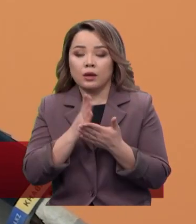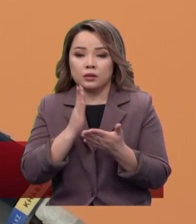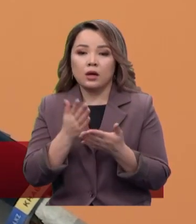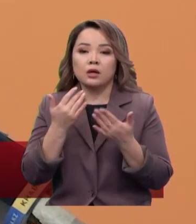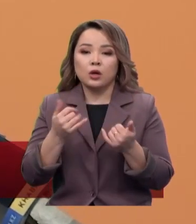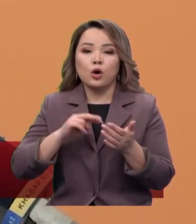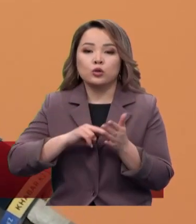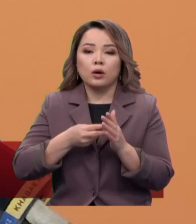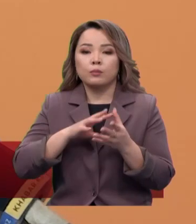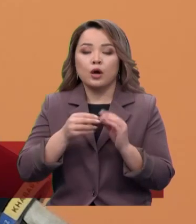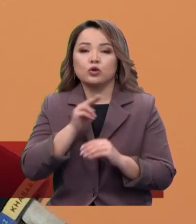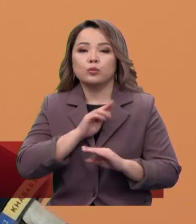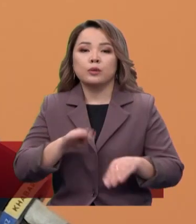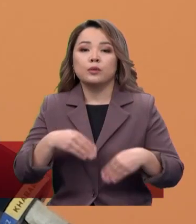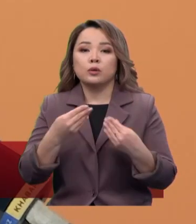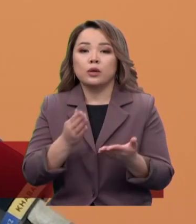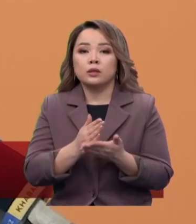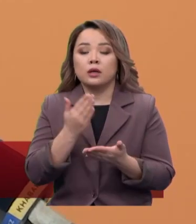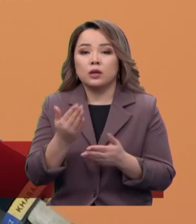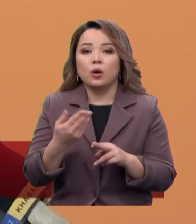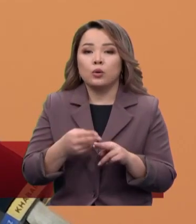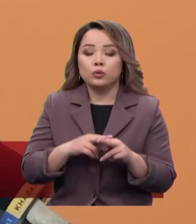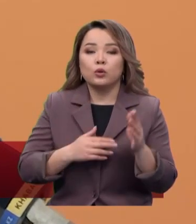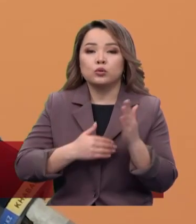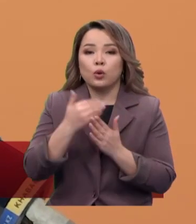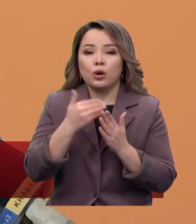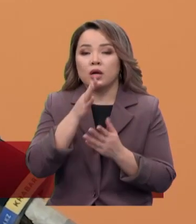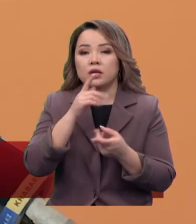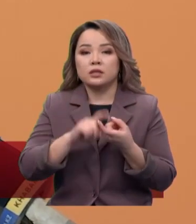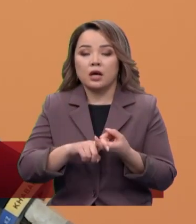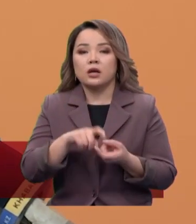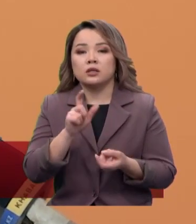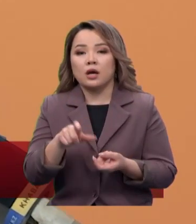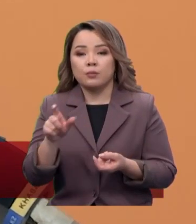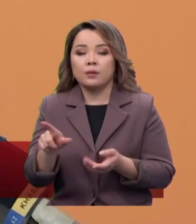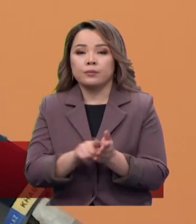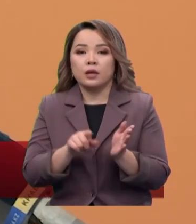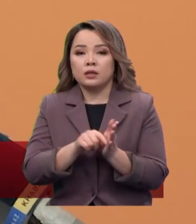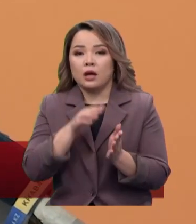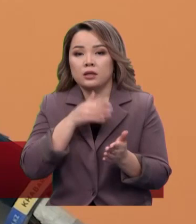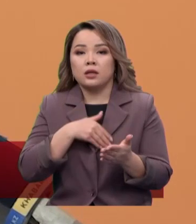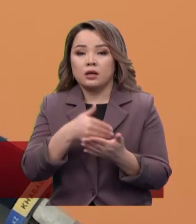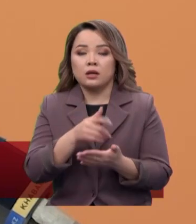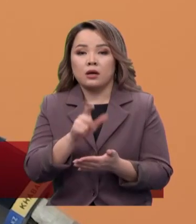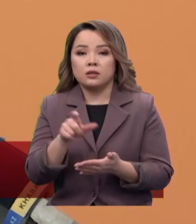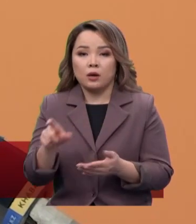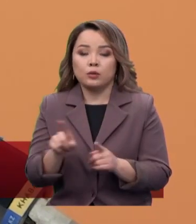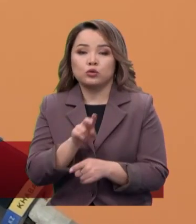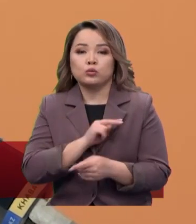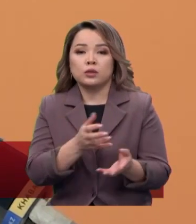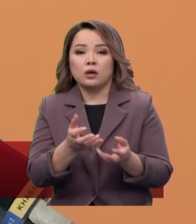бұл жоба осы жұмыс берушілерді, осы жоғарғы жастағы азаматтарды, зейнеткерлік жасына жақындаған азаматтарды жұмысқа